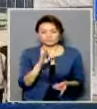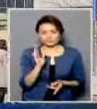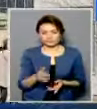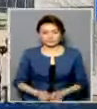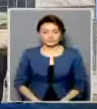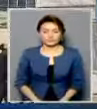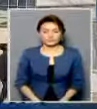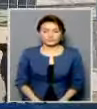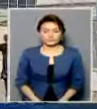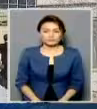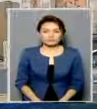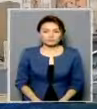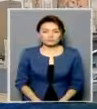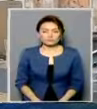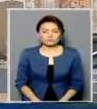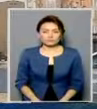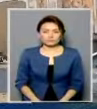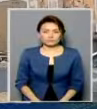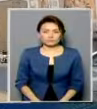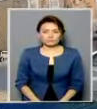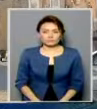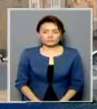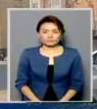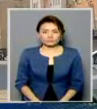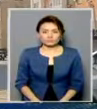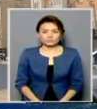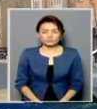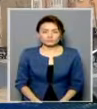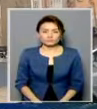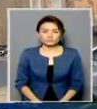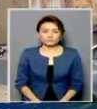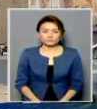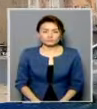эксплуатацию в ближайшее время. Имангали Бугитбай, Сухия Каттарыгза, телеканал Атырау.